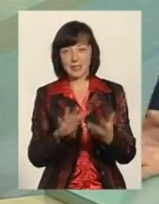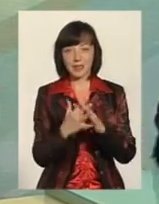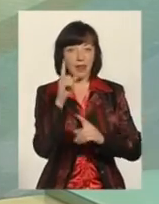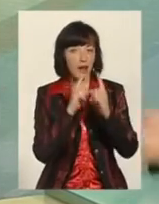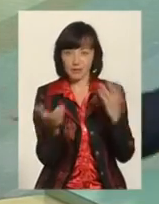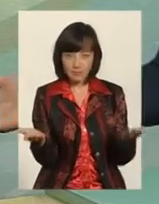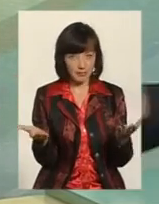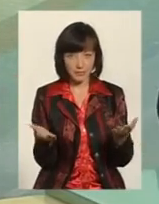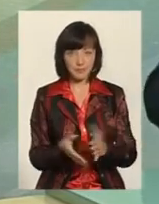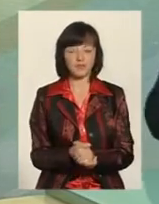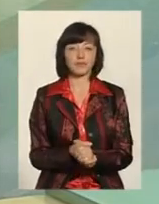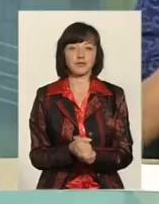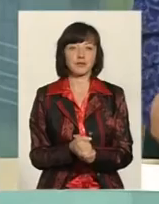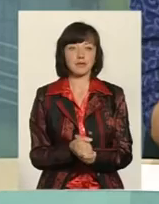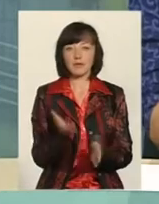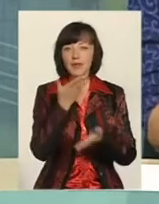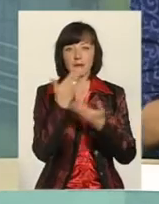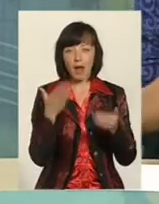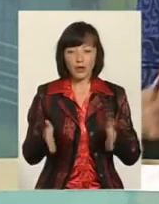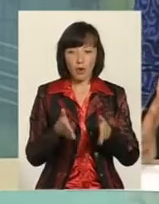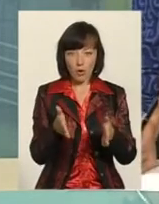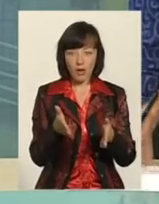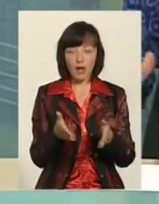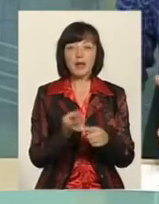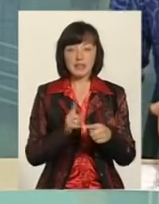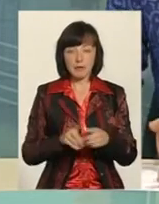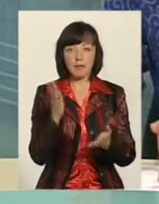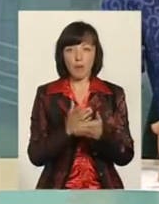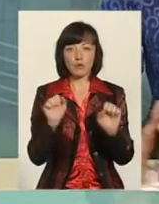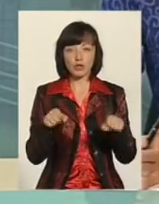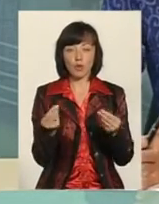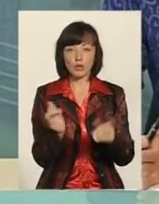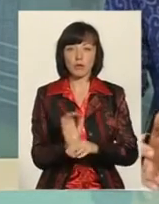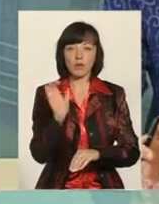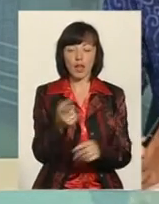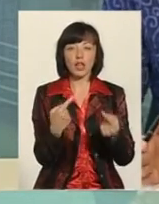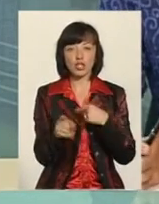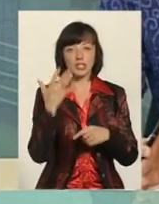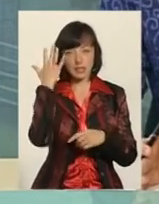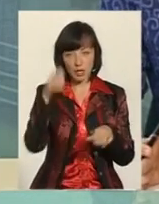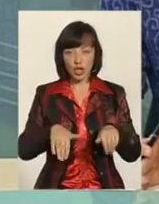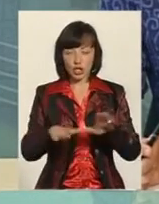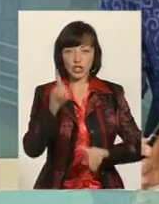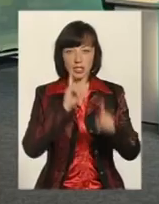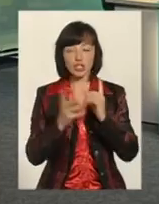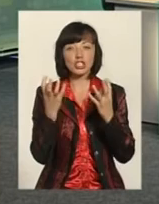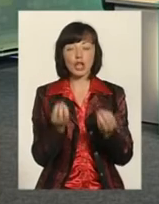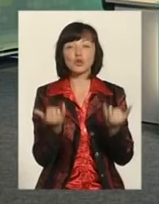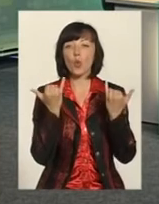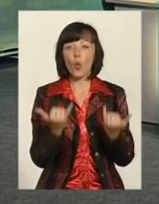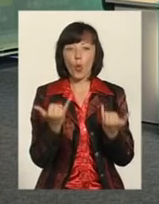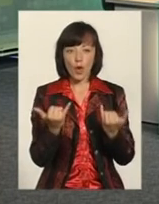яка разом не по трасі, тим, не має заправки, має, не буде мати вона дороги. Вона має можливість ці кошти спрямувати на інші цілі рішенням сесії. Ну, ще сьогодні